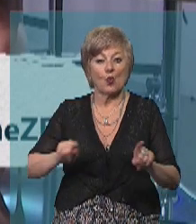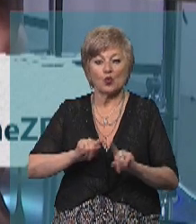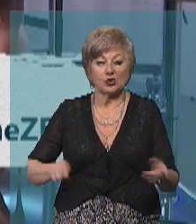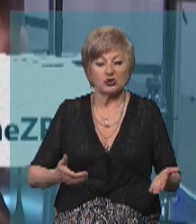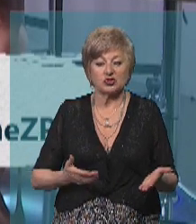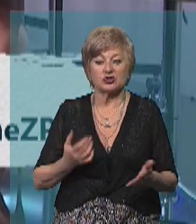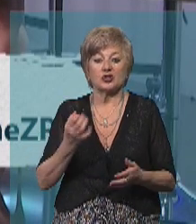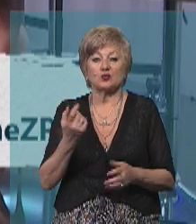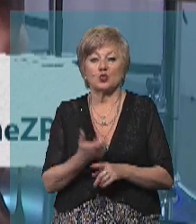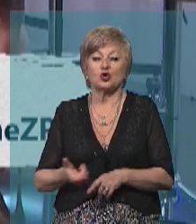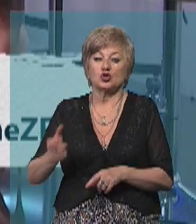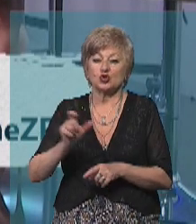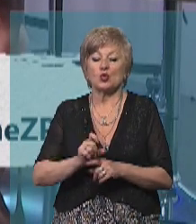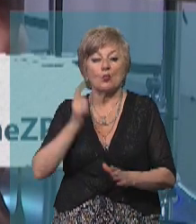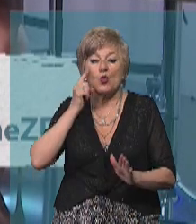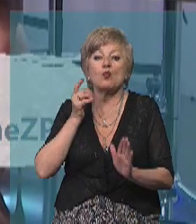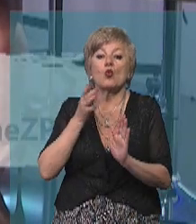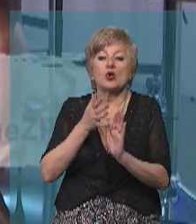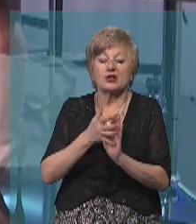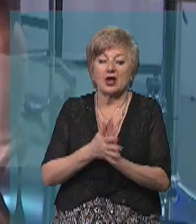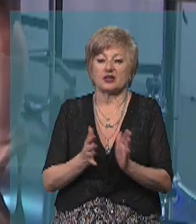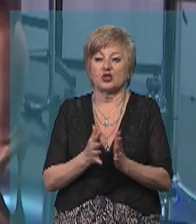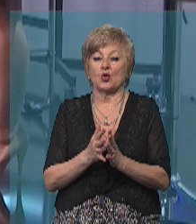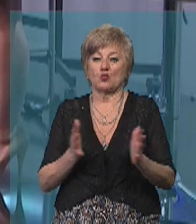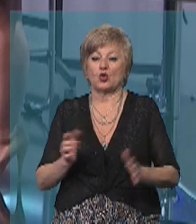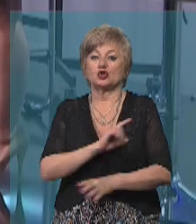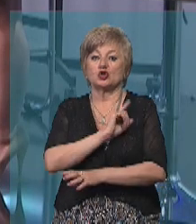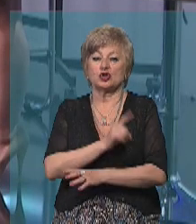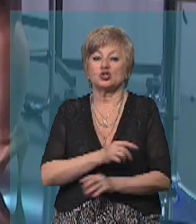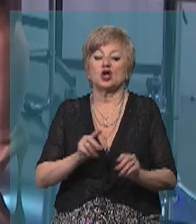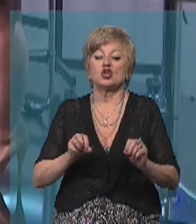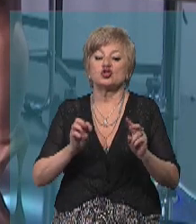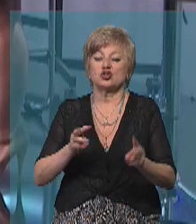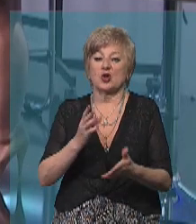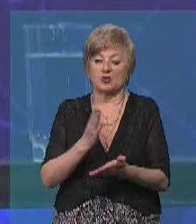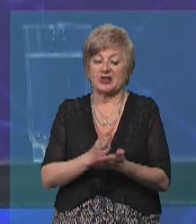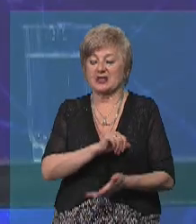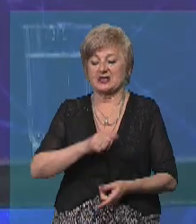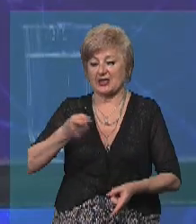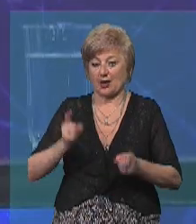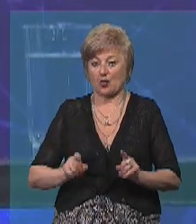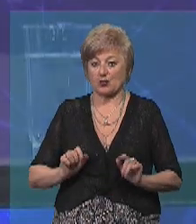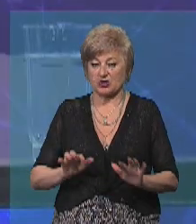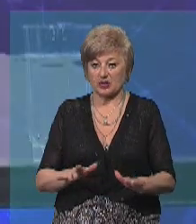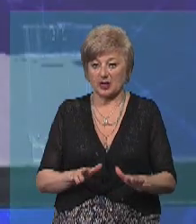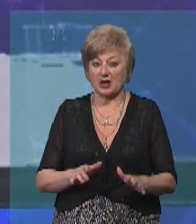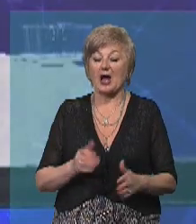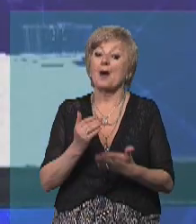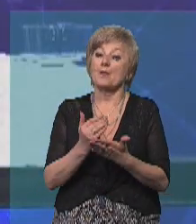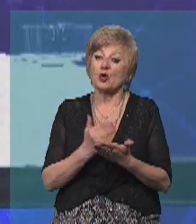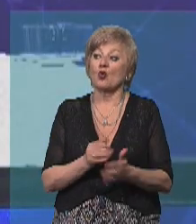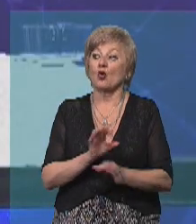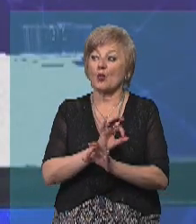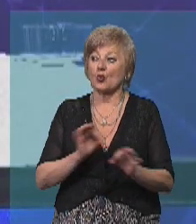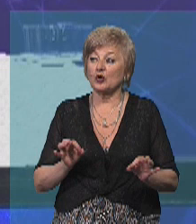трохи більш зрозумілою, трохи більш сильною, ніж вона є насправді. Ідеальна програма має бути